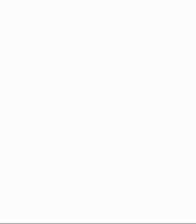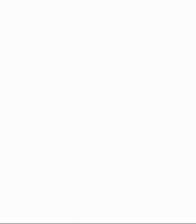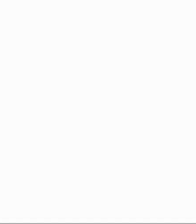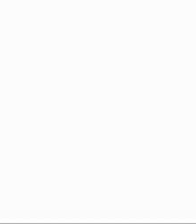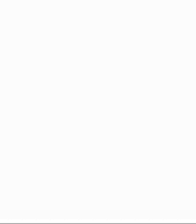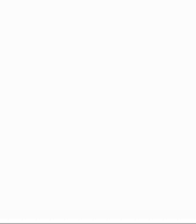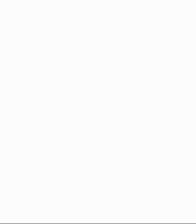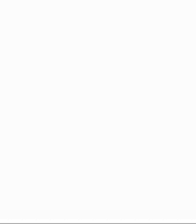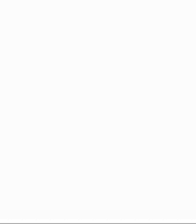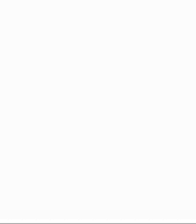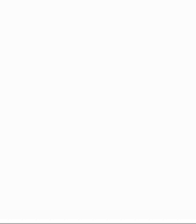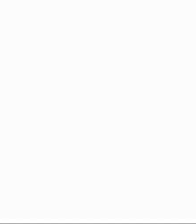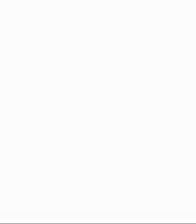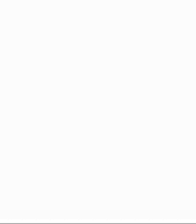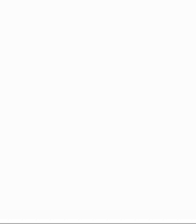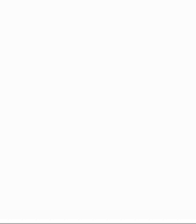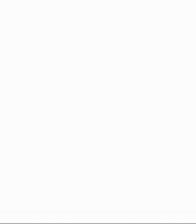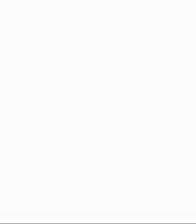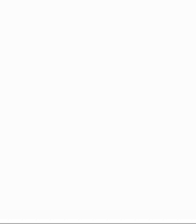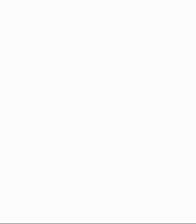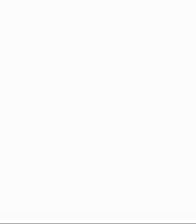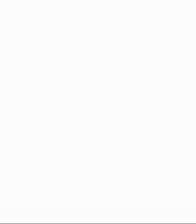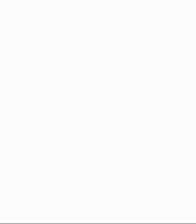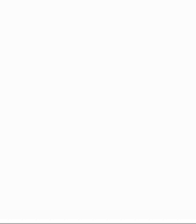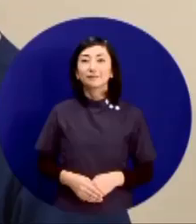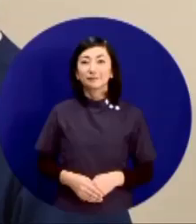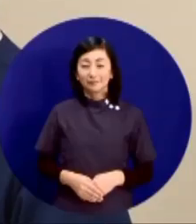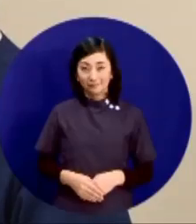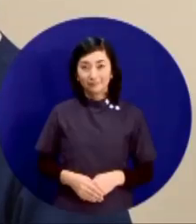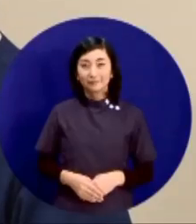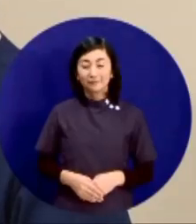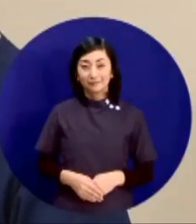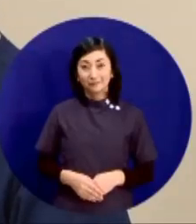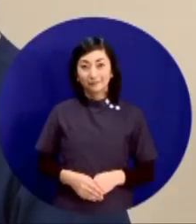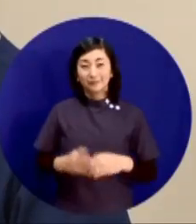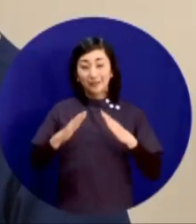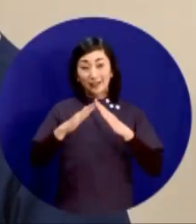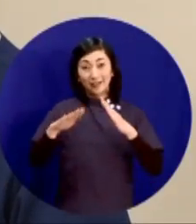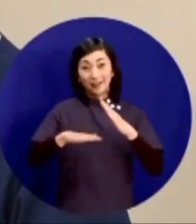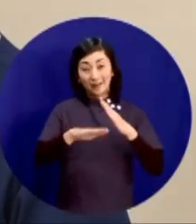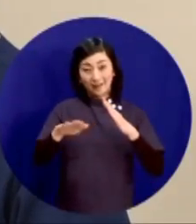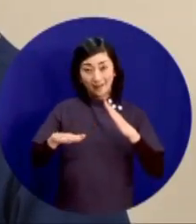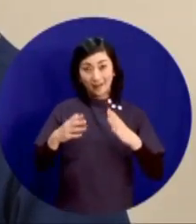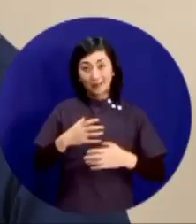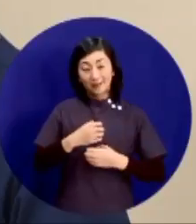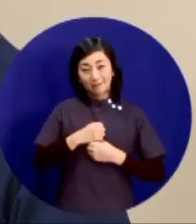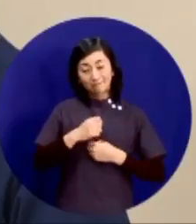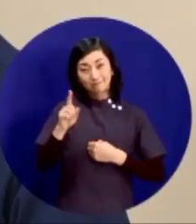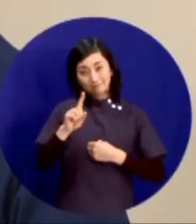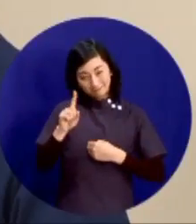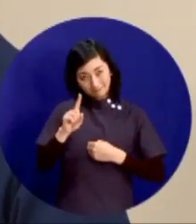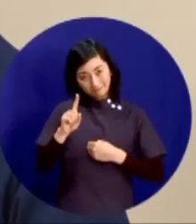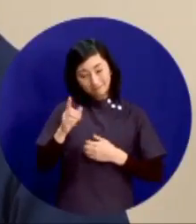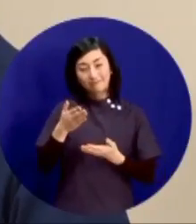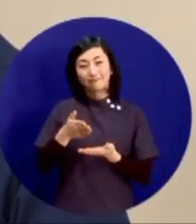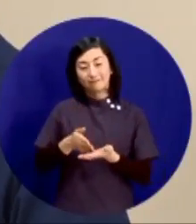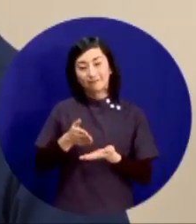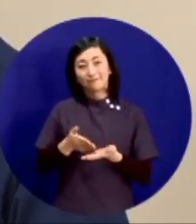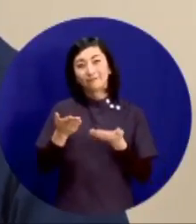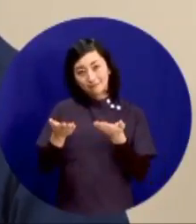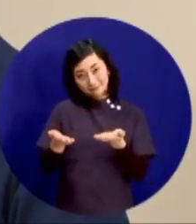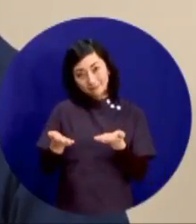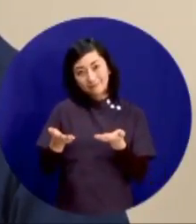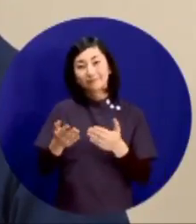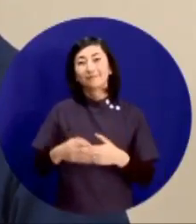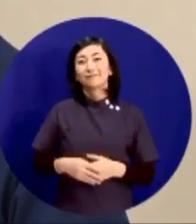ないのかなという風には思っています次に家庭ではどのようなことをしたらいいのかなっていうのをお伝えし